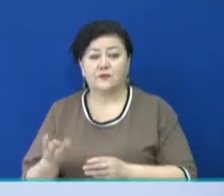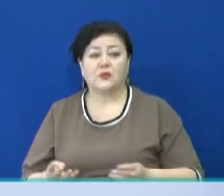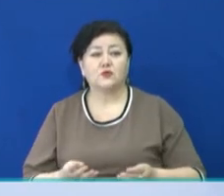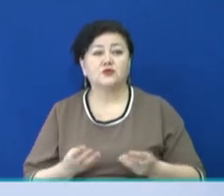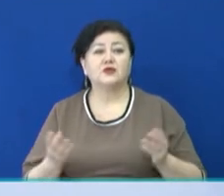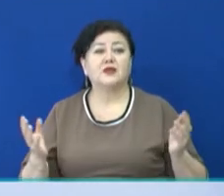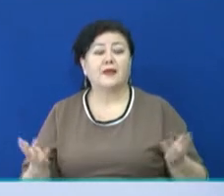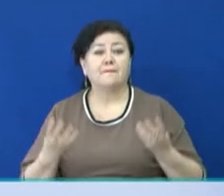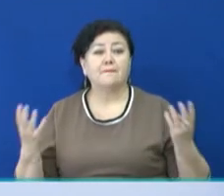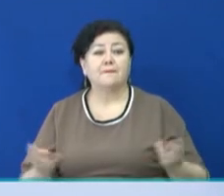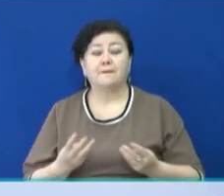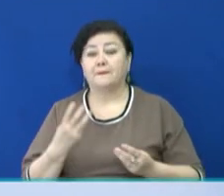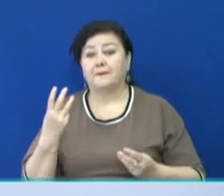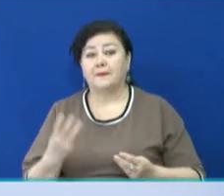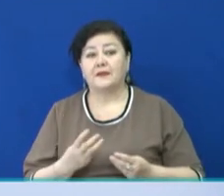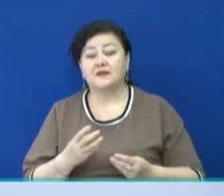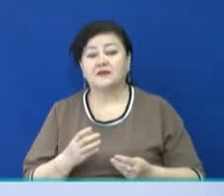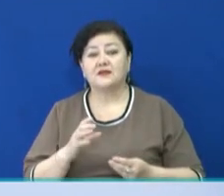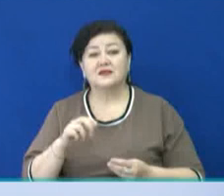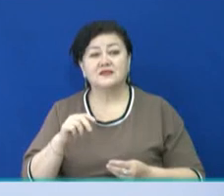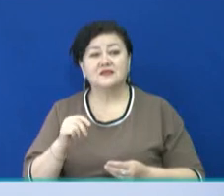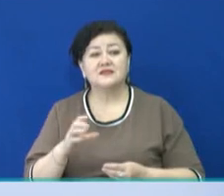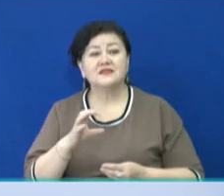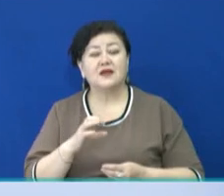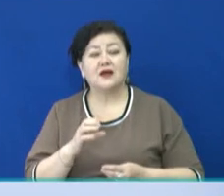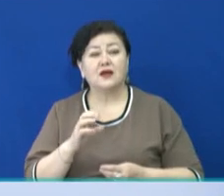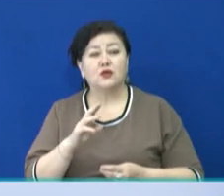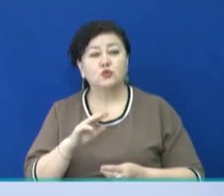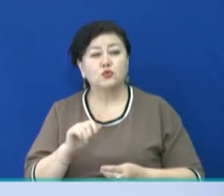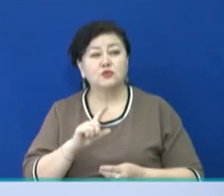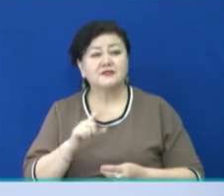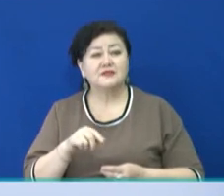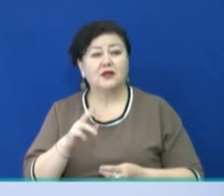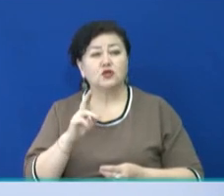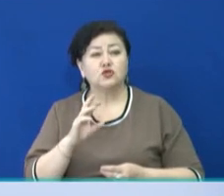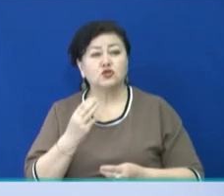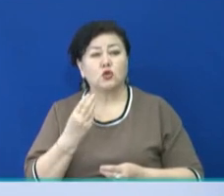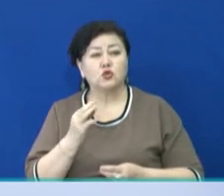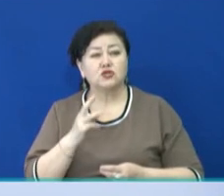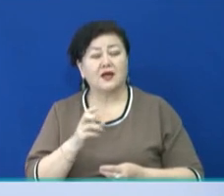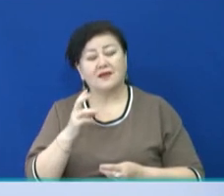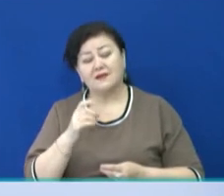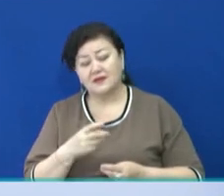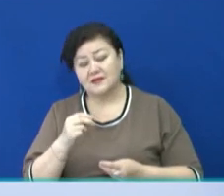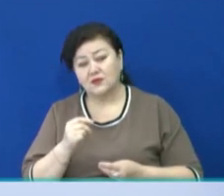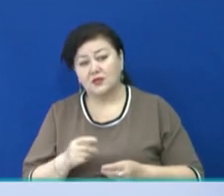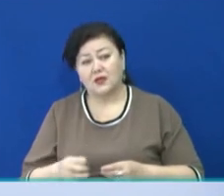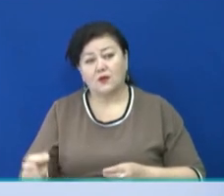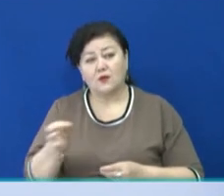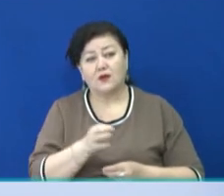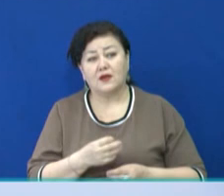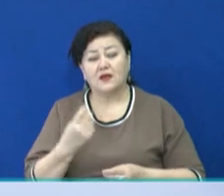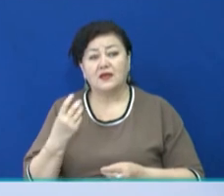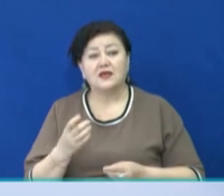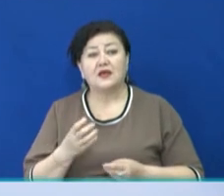третьим очагом, находящимся в районе Соленого озера, ситуация сложнее. В связи с усилением ветра до 20-25 метров в секунду